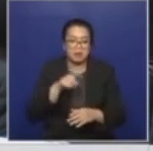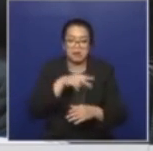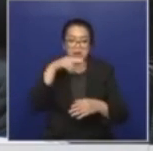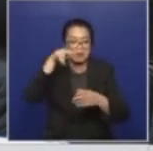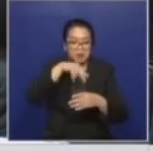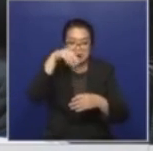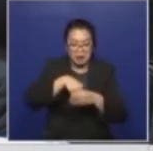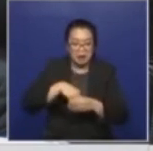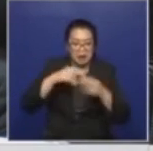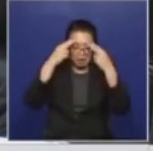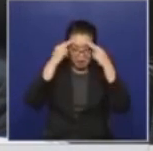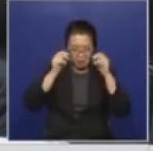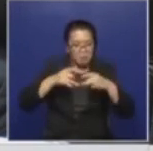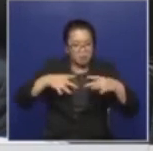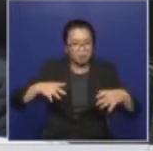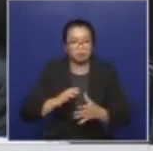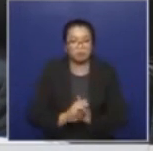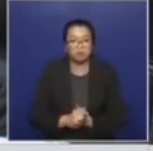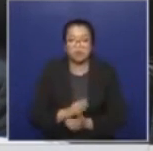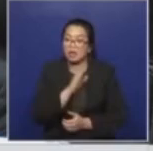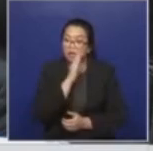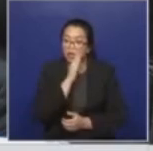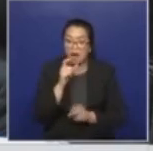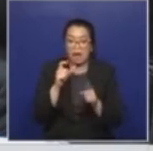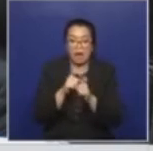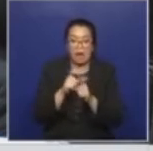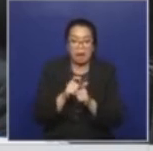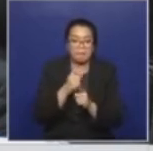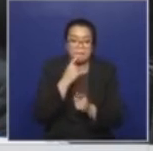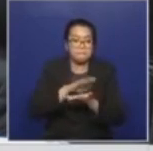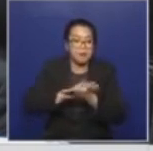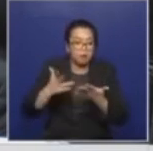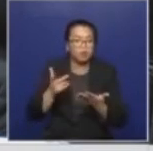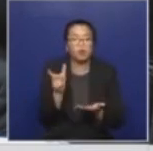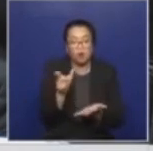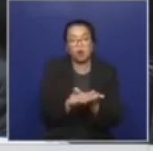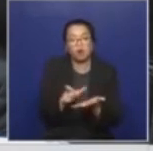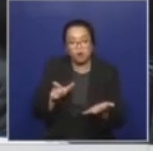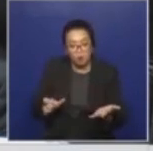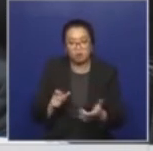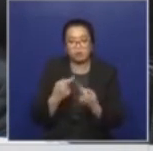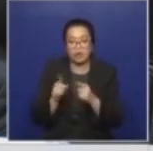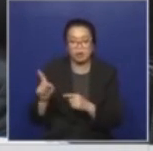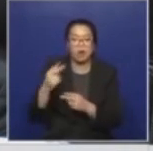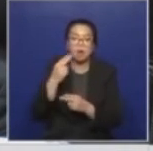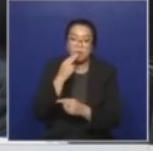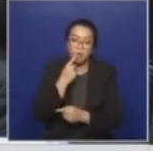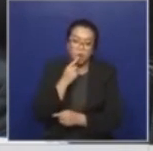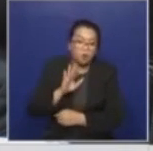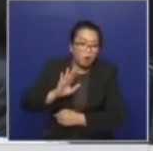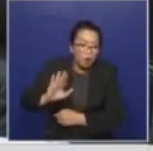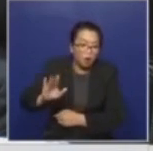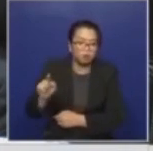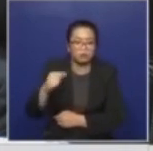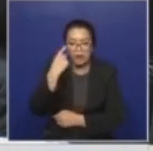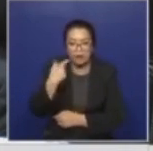ถ้าไม่เหมาะสมผมขออนุญาตถอนแต่เป็นคำพูดของพี่น้องประชาชนครับโมฆะบุรุษพระพุทธเจ้าทรงตรัสว่าโมฆะ